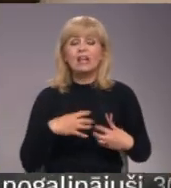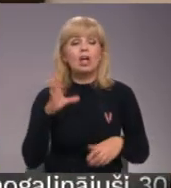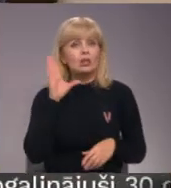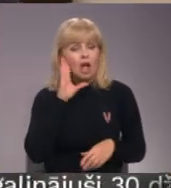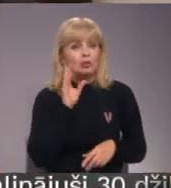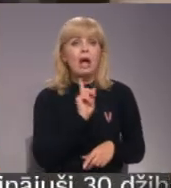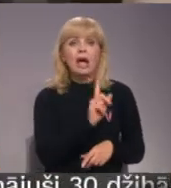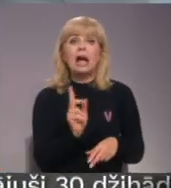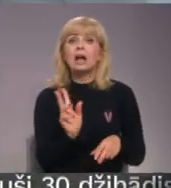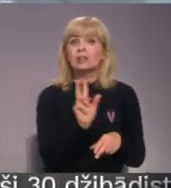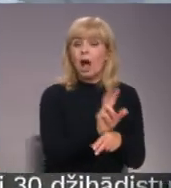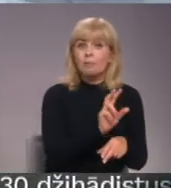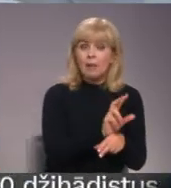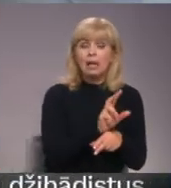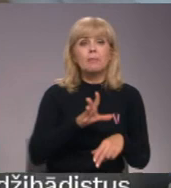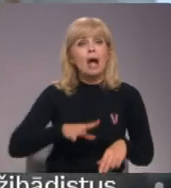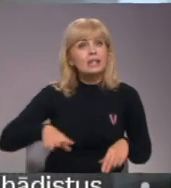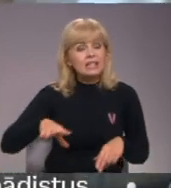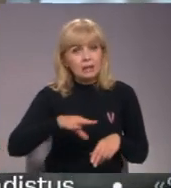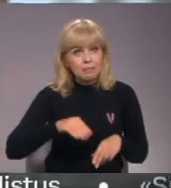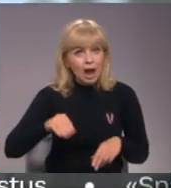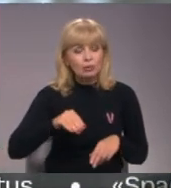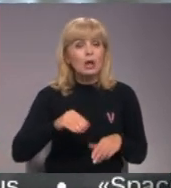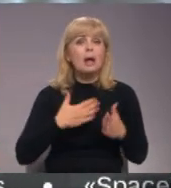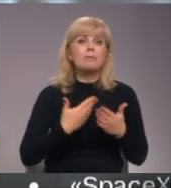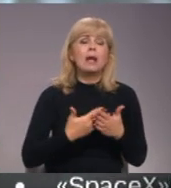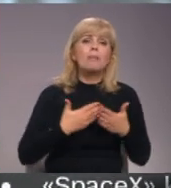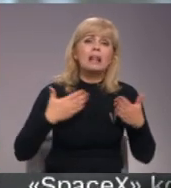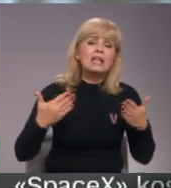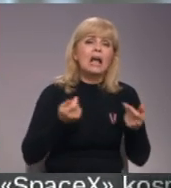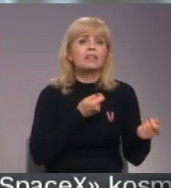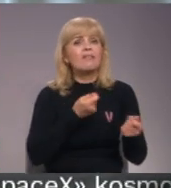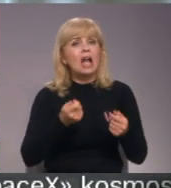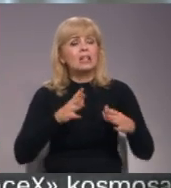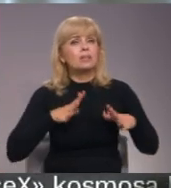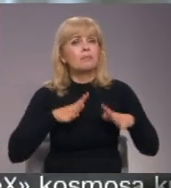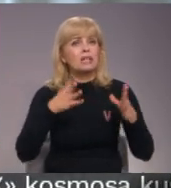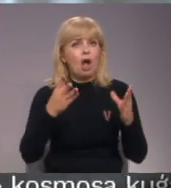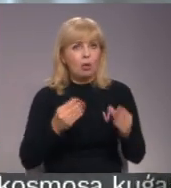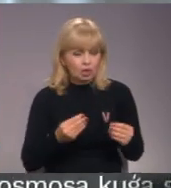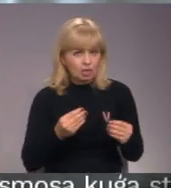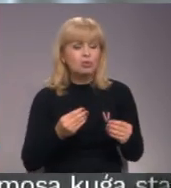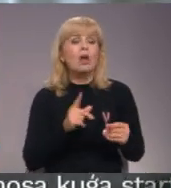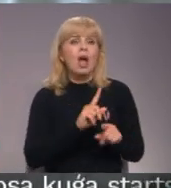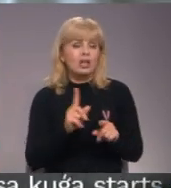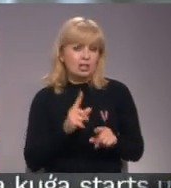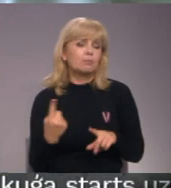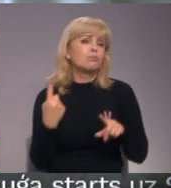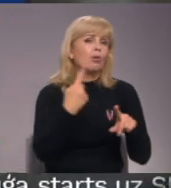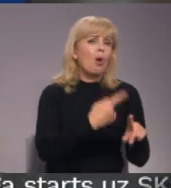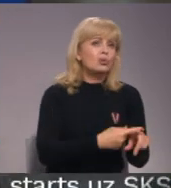katrs apmeklējums ar ģimeni, principā lielveikalos brīvdienās, pienes savu debumu